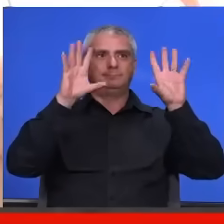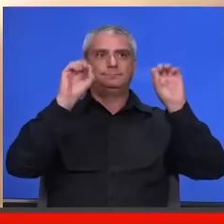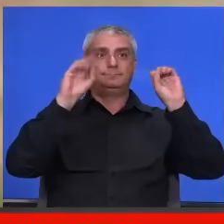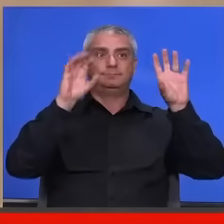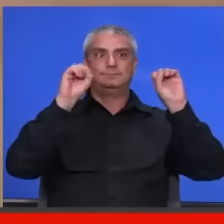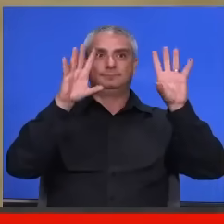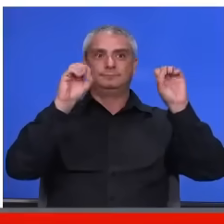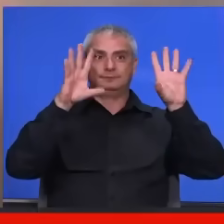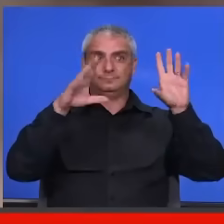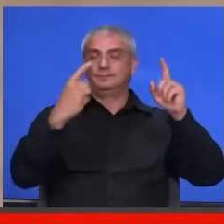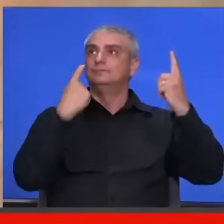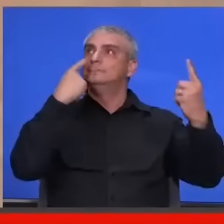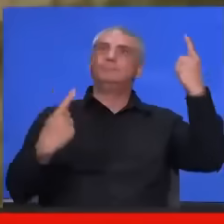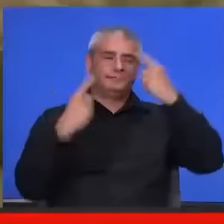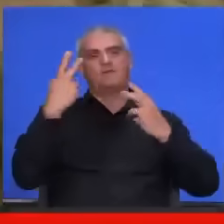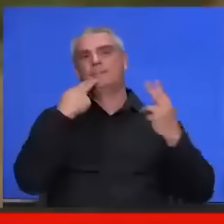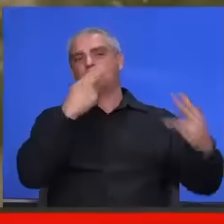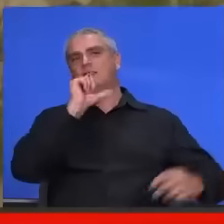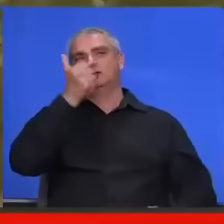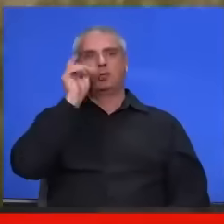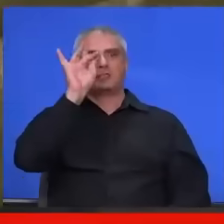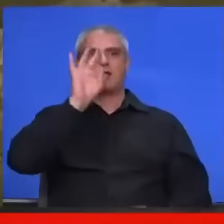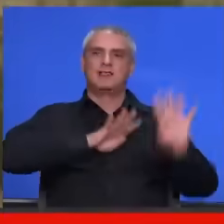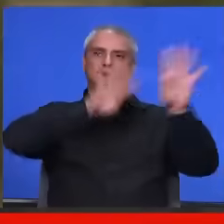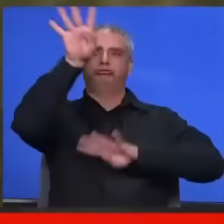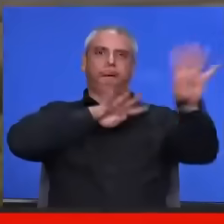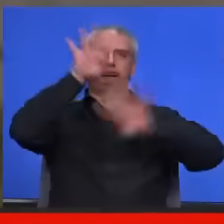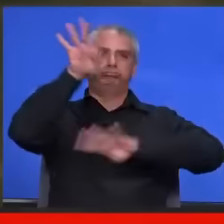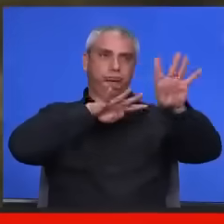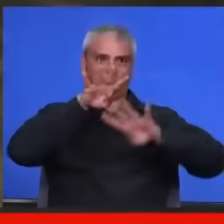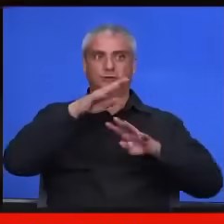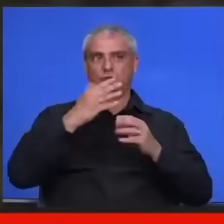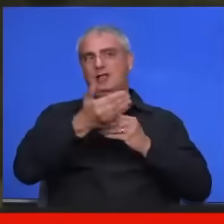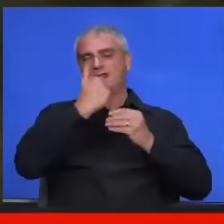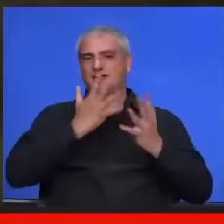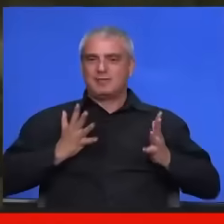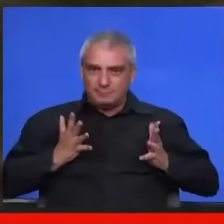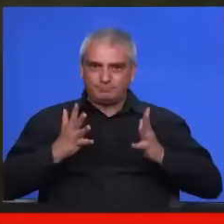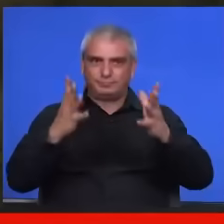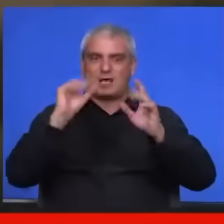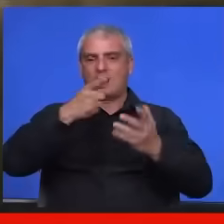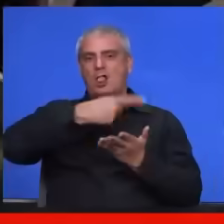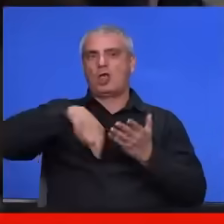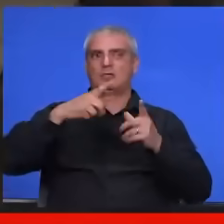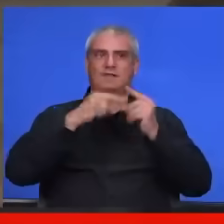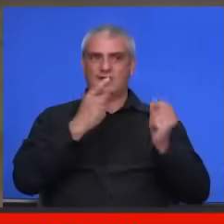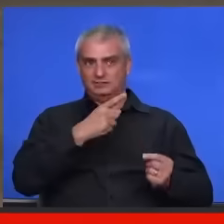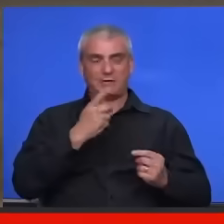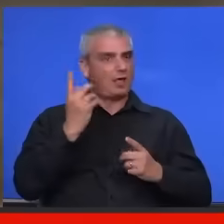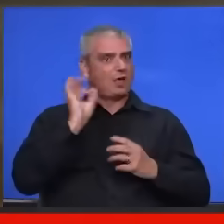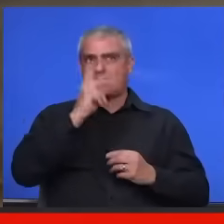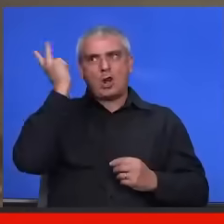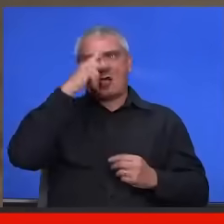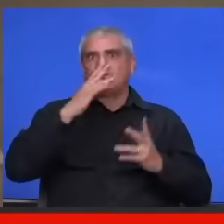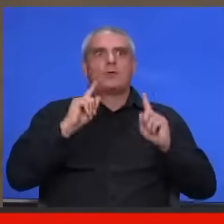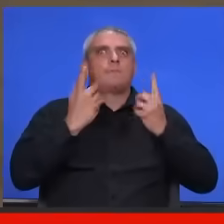להבהב, והם היו המענה הראשוני נגד מתקפת הטילים שקדמה למתקפה על העוטף. עדיין לא הבינו את